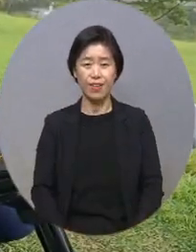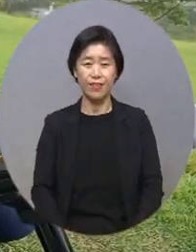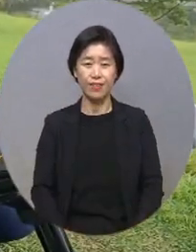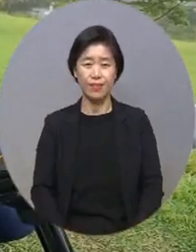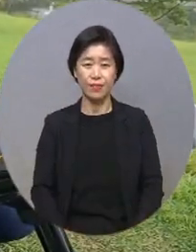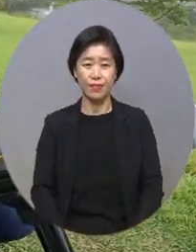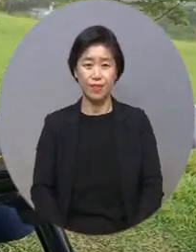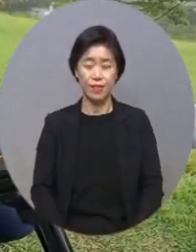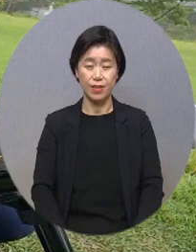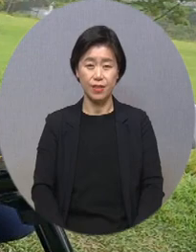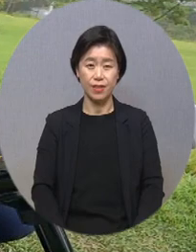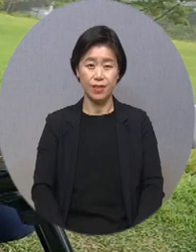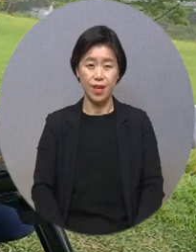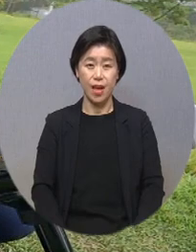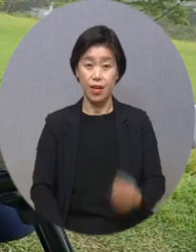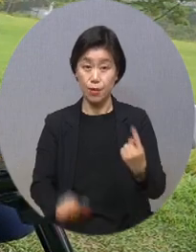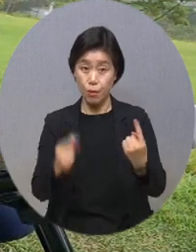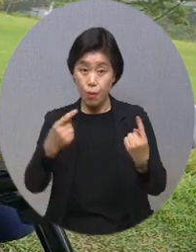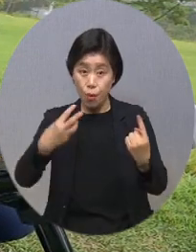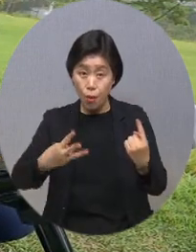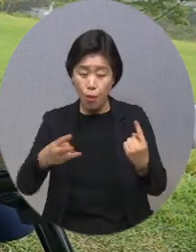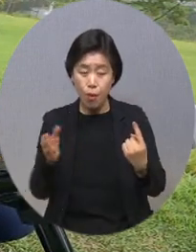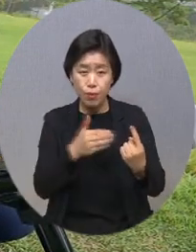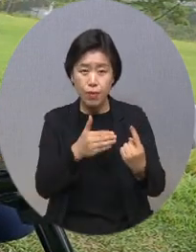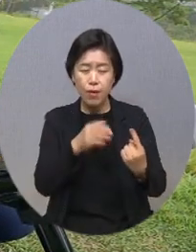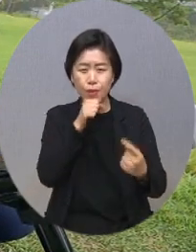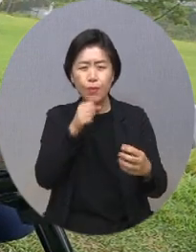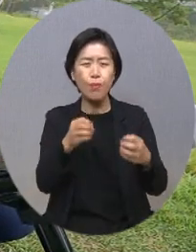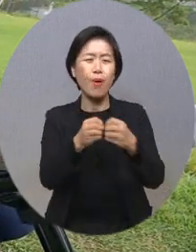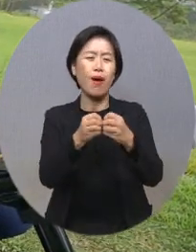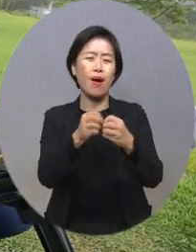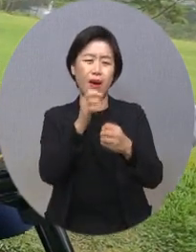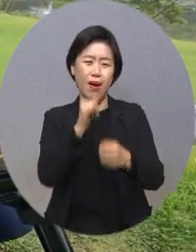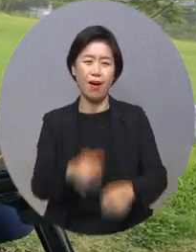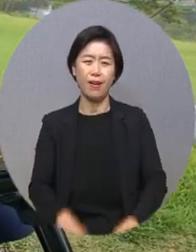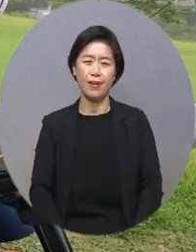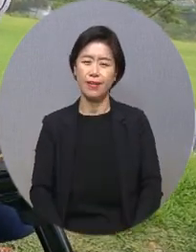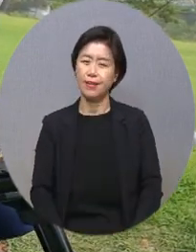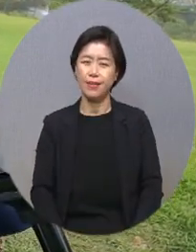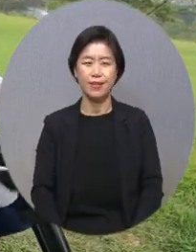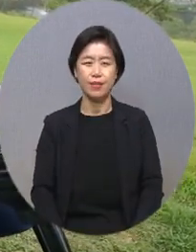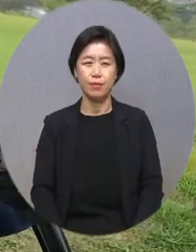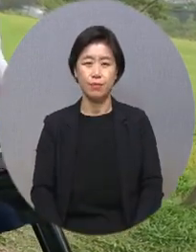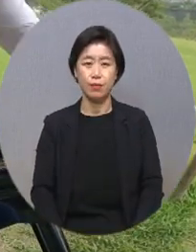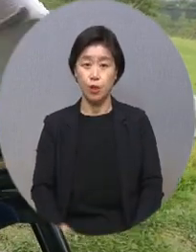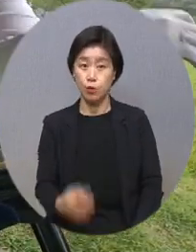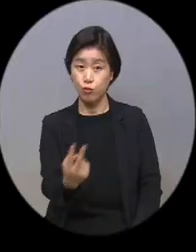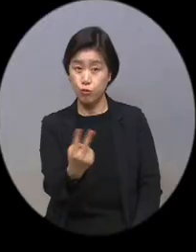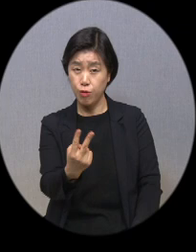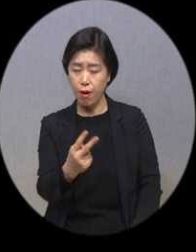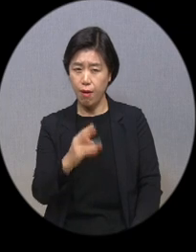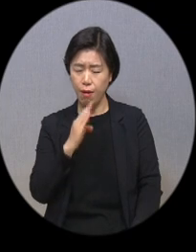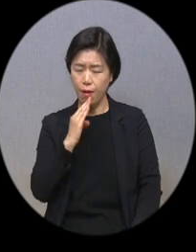더블했네. 아 나도 더블이야. 아 더블 마음 안 좋은데. 그러니까 나도. 아, 둘이 너무 쫄깃쫄깃하게 친 거